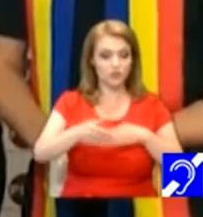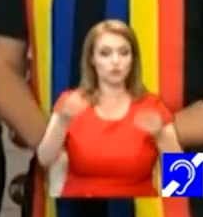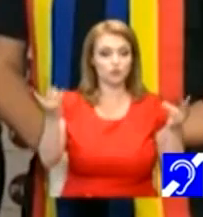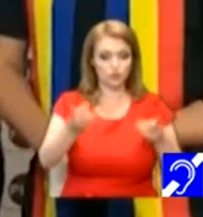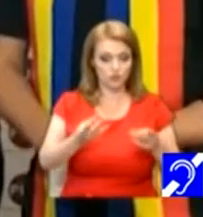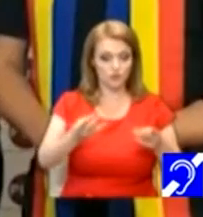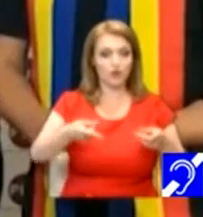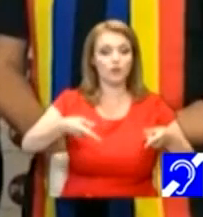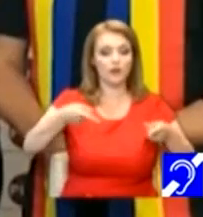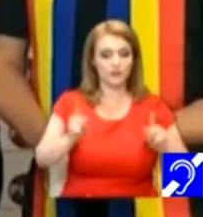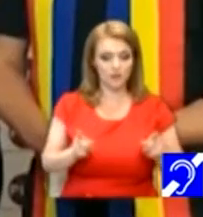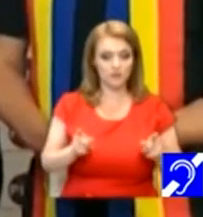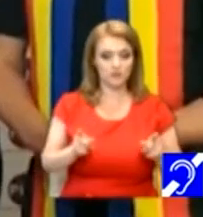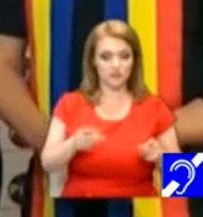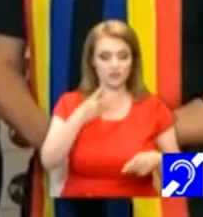o veți